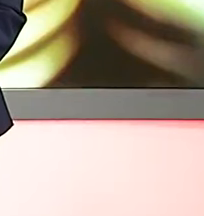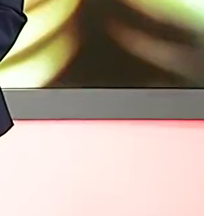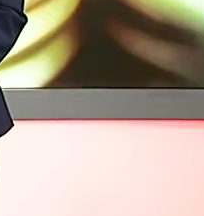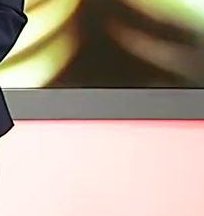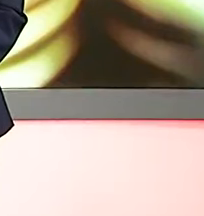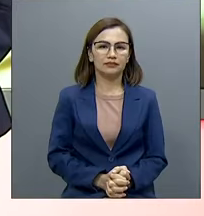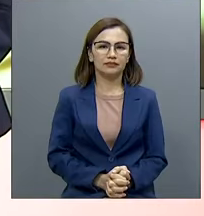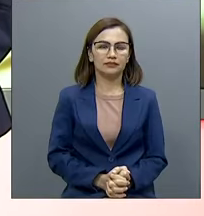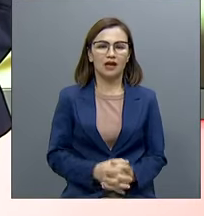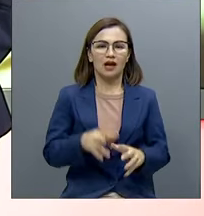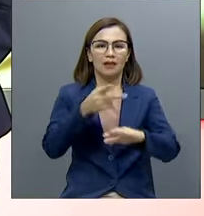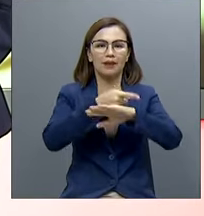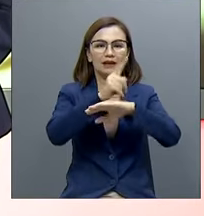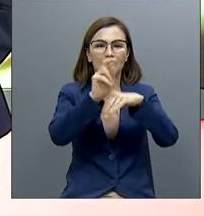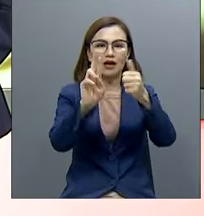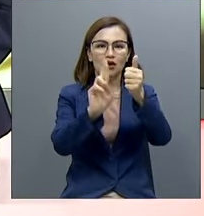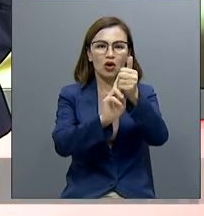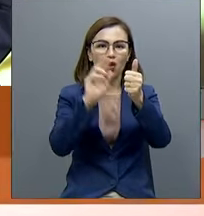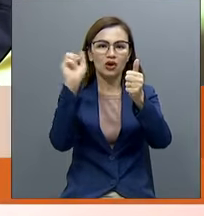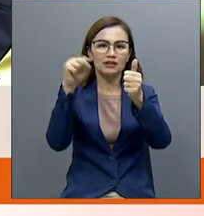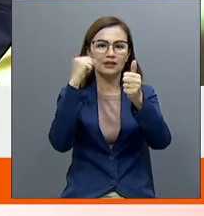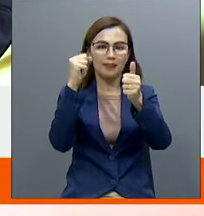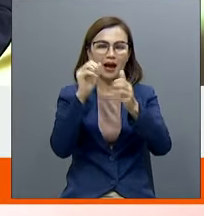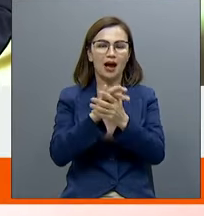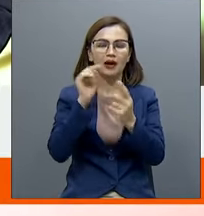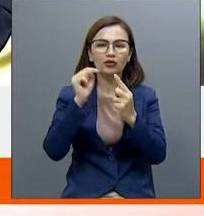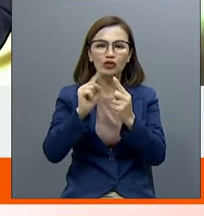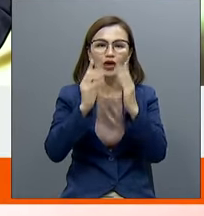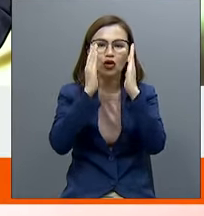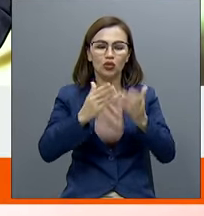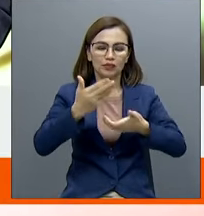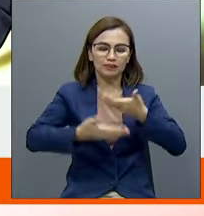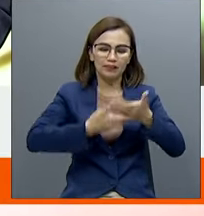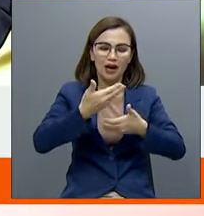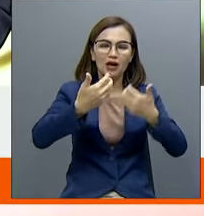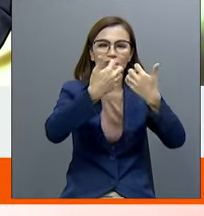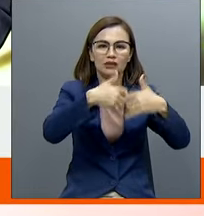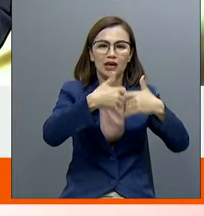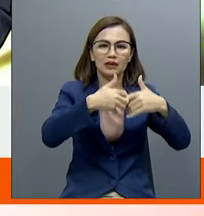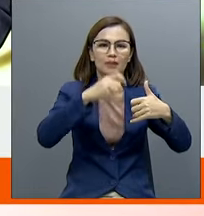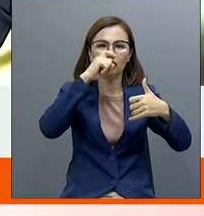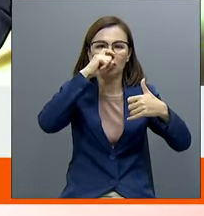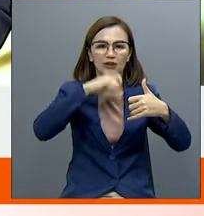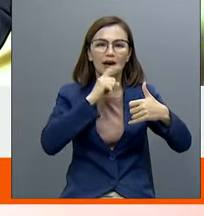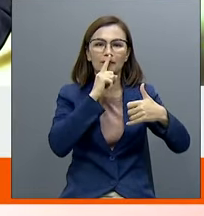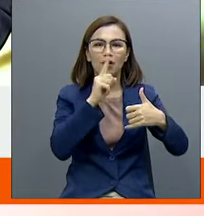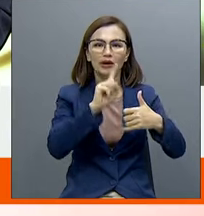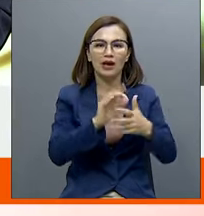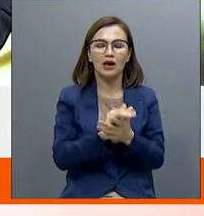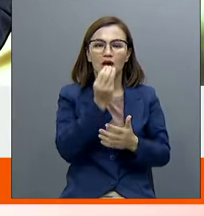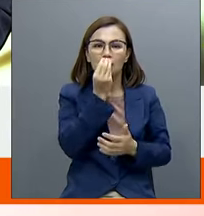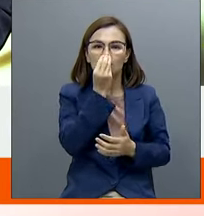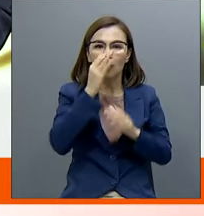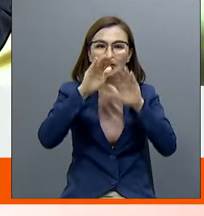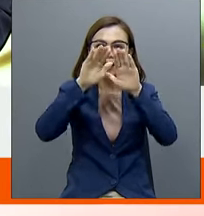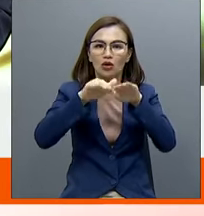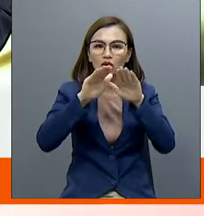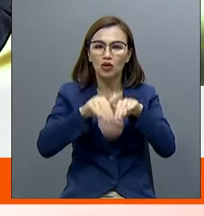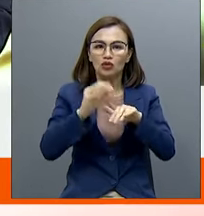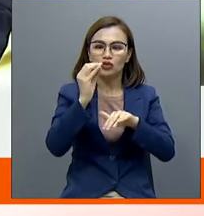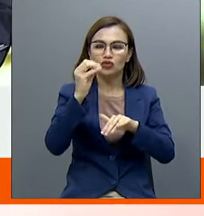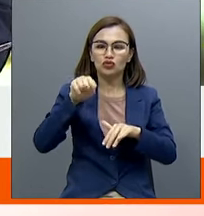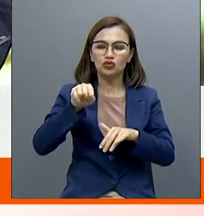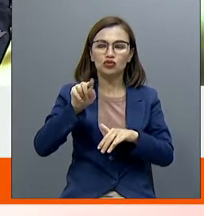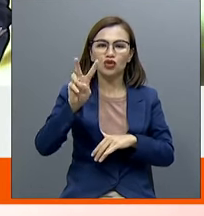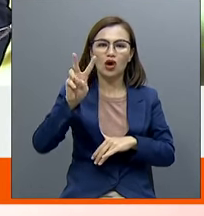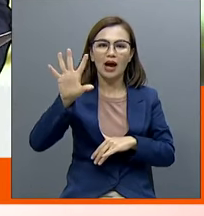รองประธานสภาองค์การนายจ้างผู้ประกอบการค้าและอุตสาหกรรมไทยบอกว่าหากมีการลดดอกเบี้ยนโยบายร้อยละ 0.25